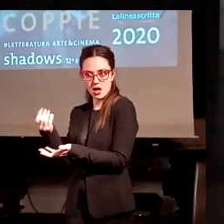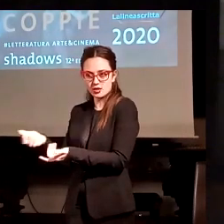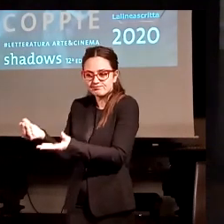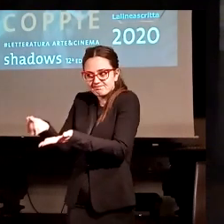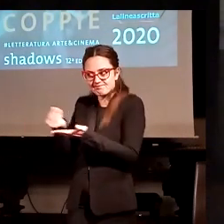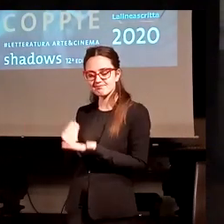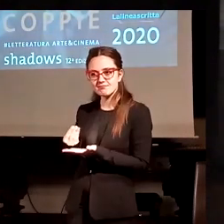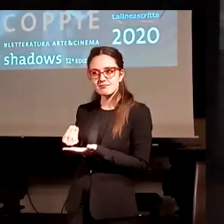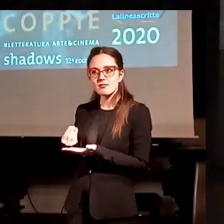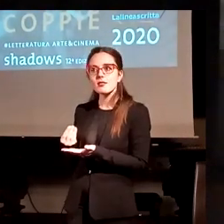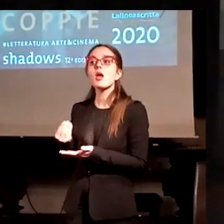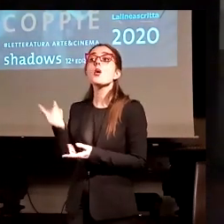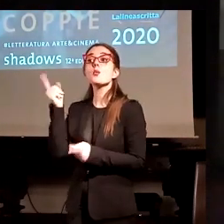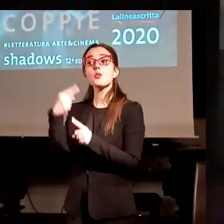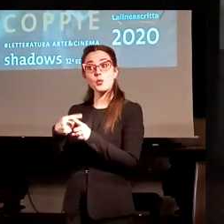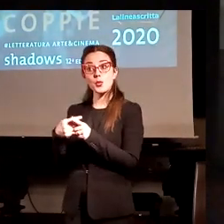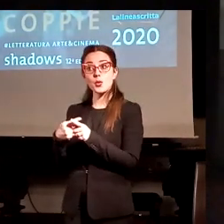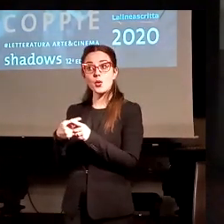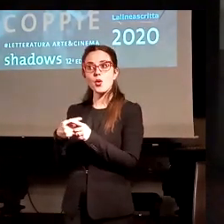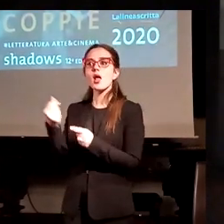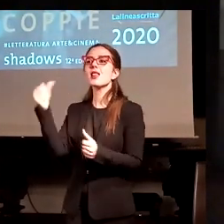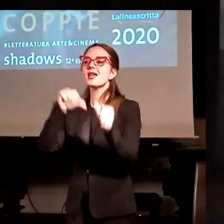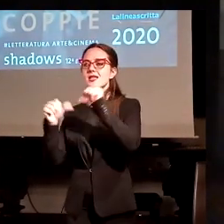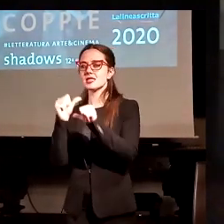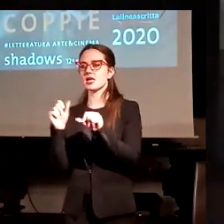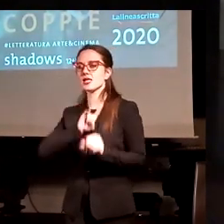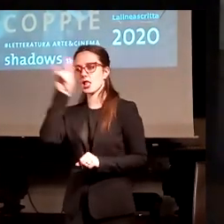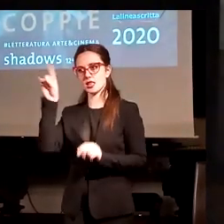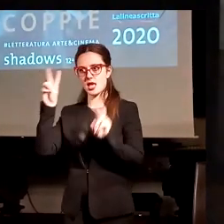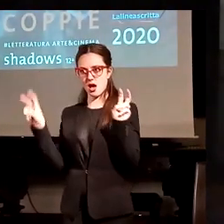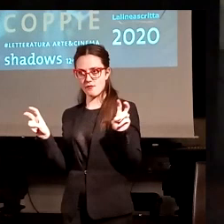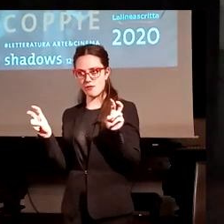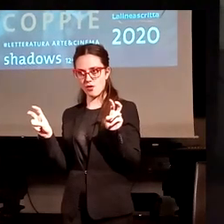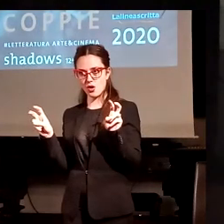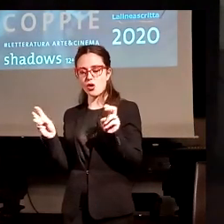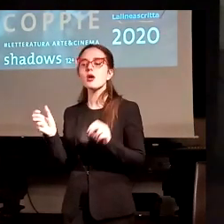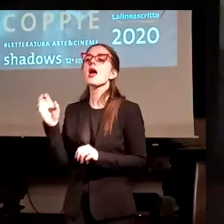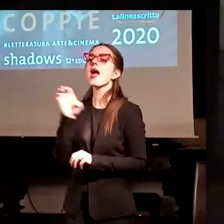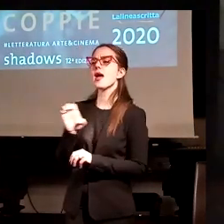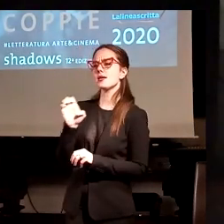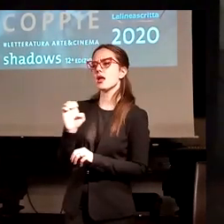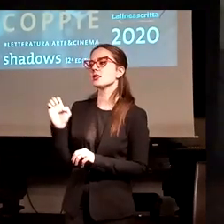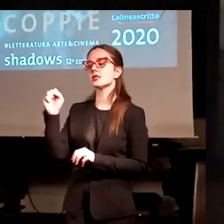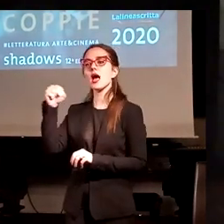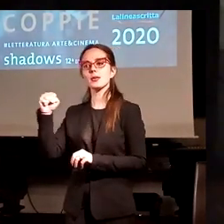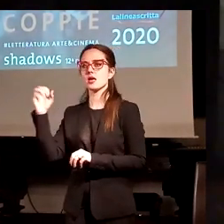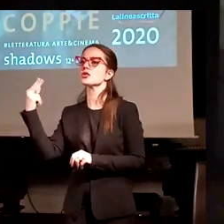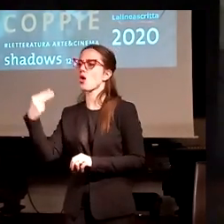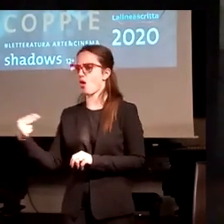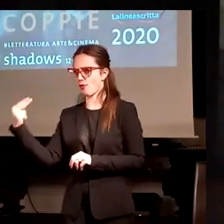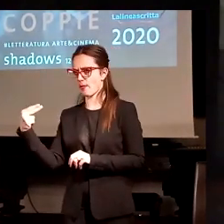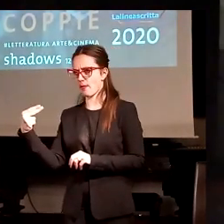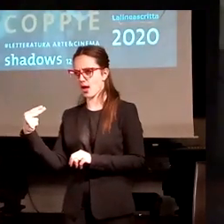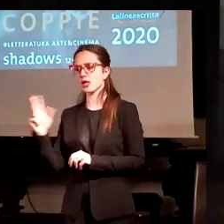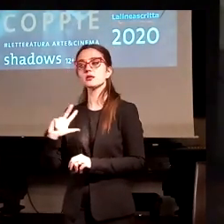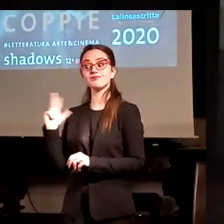con una quantità di immagini doppie di sosia di inganni ernest e odorama da un soft pan insomma si sta delineando